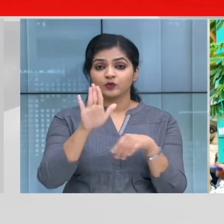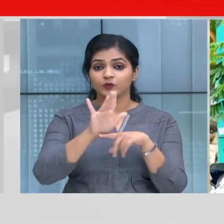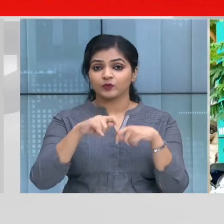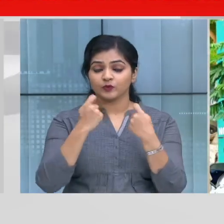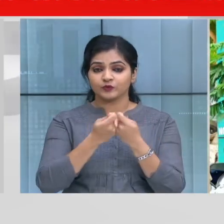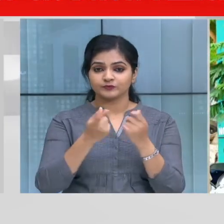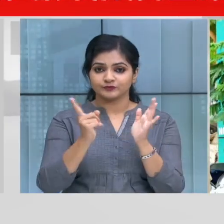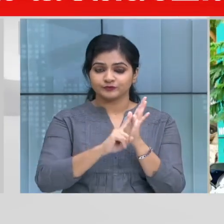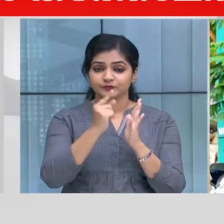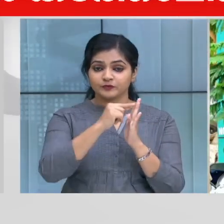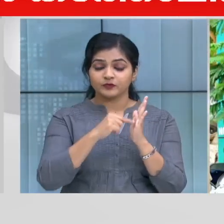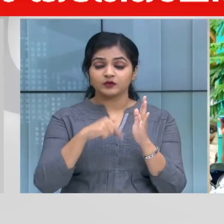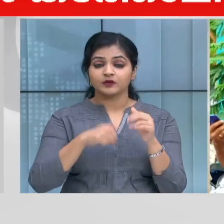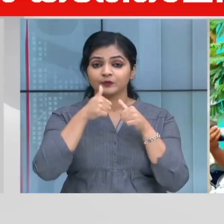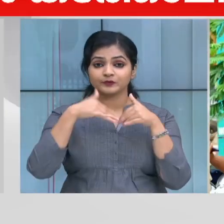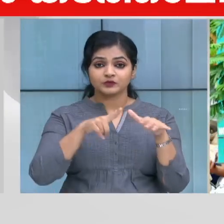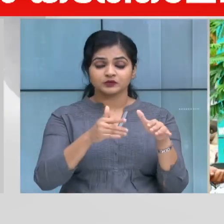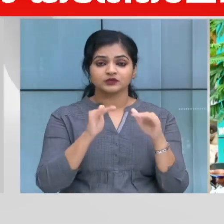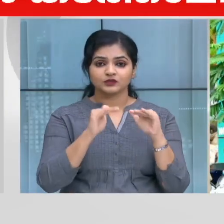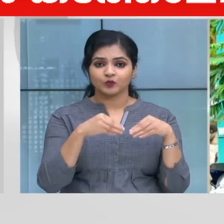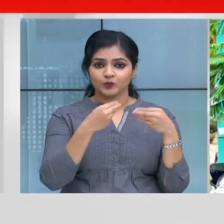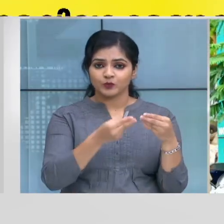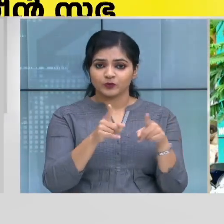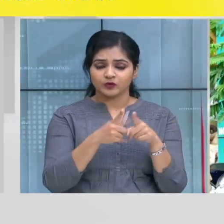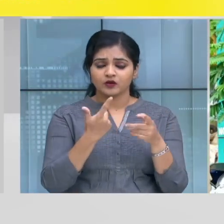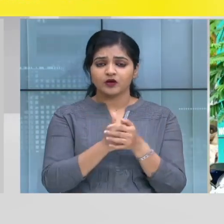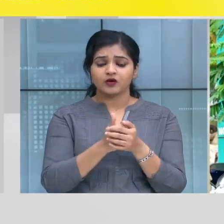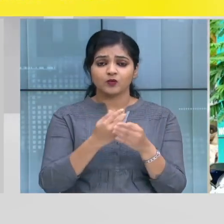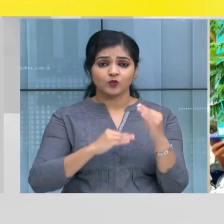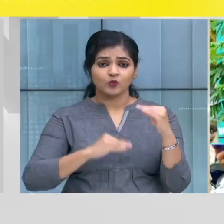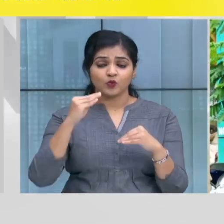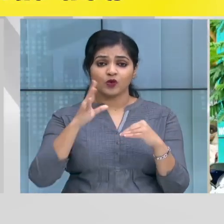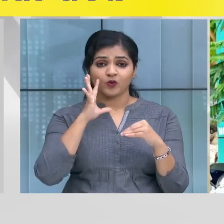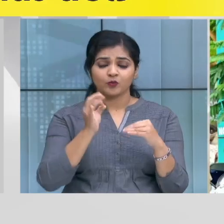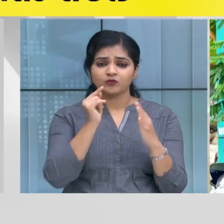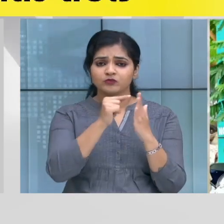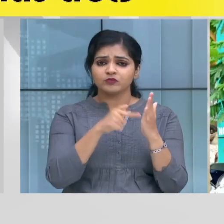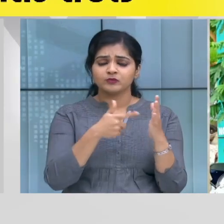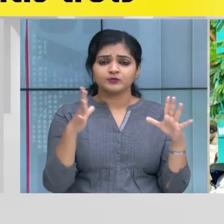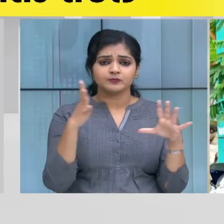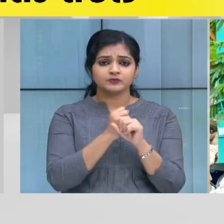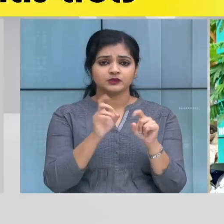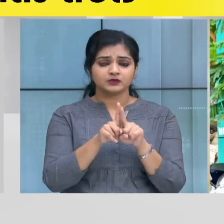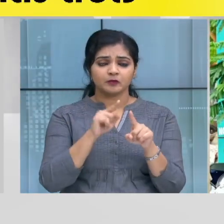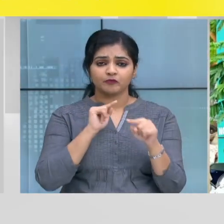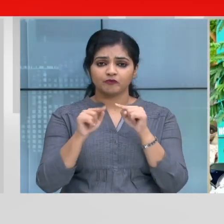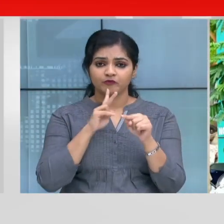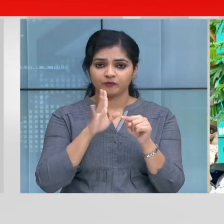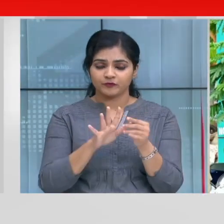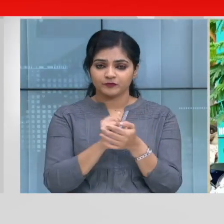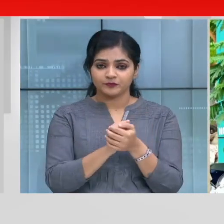പത്രികയിൽ തീരദേശ സംരക്ഷണം അല്ലെങ്കിൽ തീരദേശവുമായി ബന്ധപ്പെട്ട കാര്യമായ ഒന്നുമില്ല എന്നുള്ള വിമർശനം ഉന്നയിക്കുന്നു. ഇതൊക്കെ തന്നെയാണെങ്കിൽ